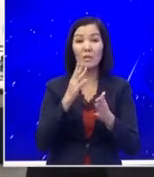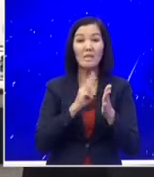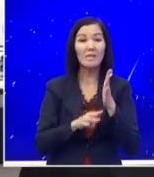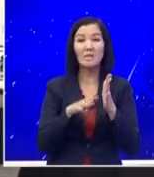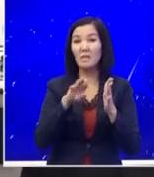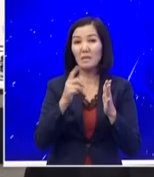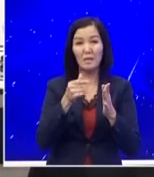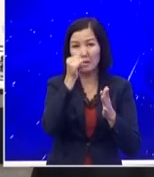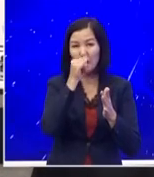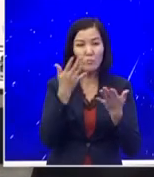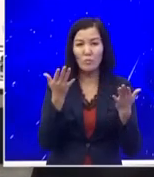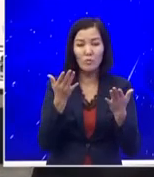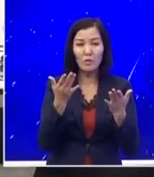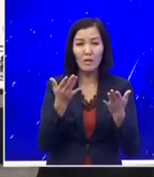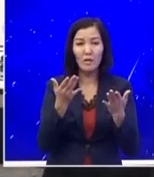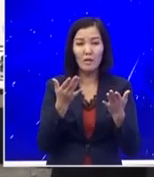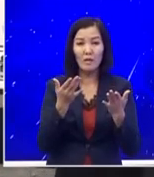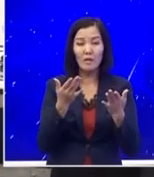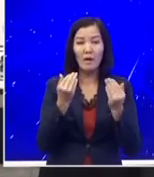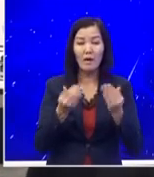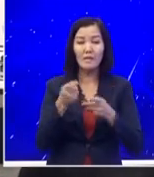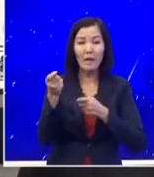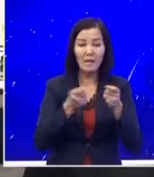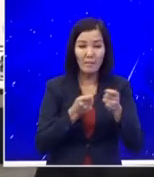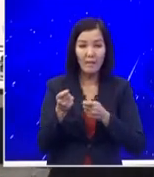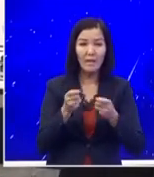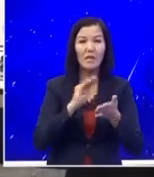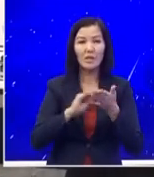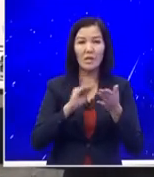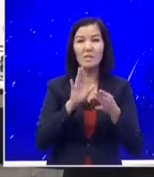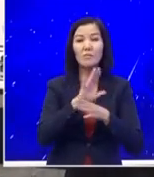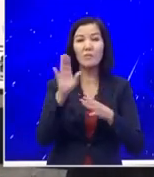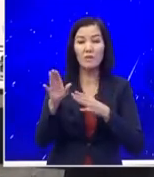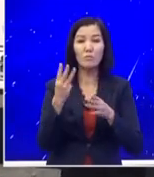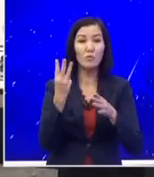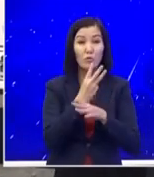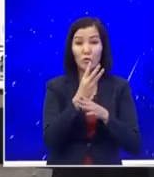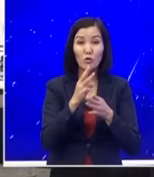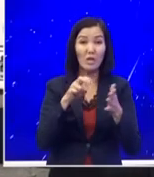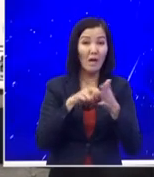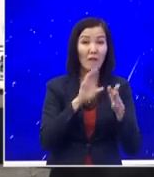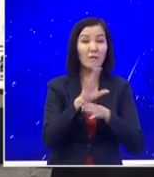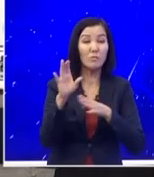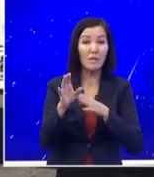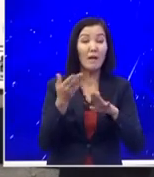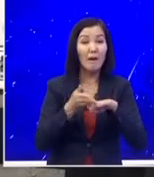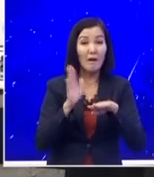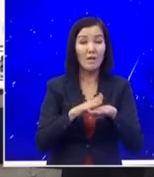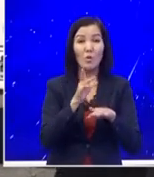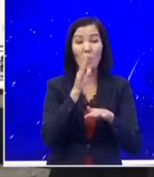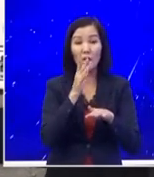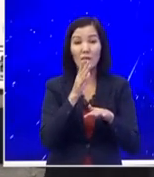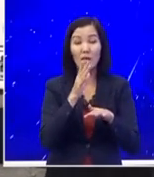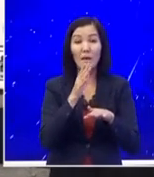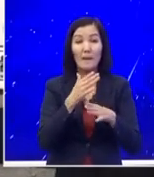алмаймыз. Біз қазір мына акиматқа да жазбадымыз, үшінші хатымыз жазбадымыз. Осында қиыншылық кезде бізге